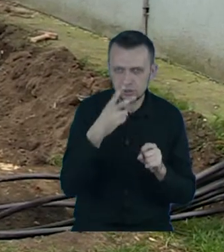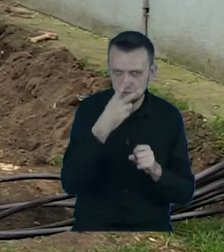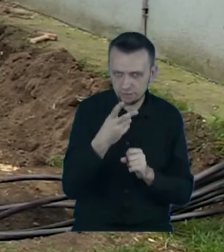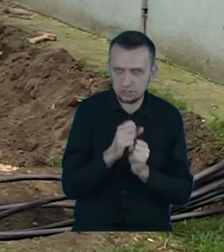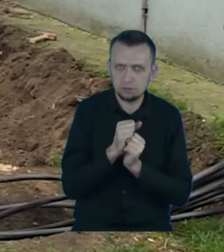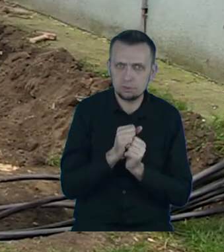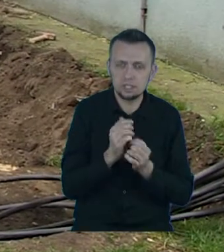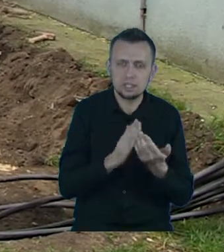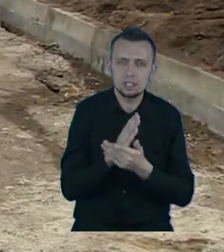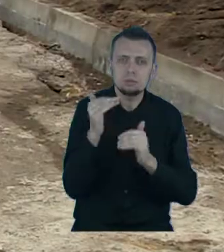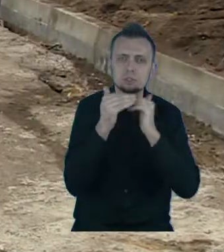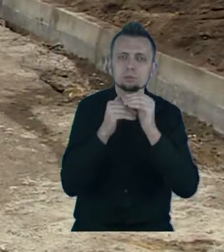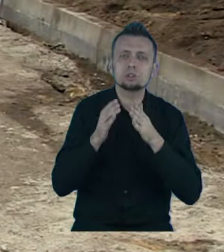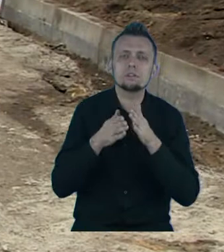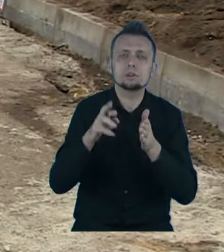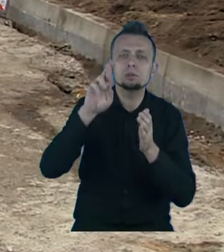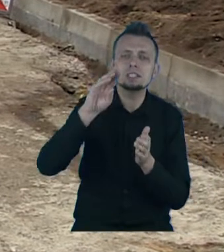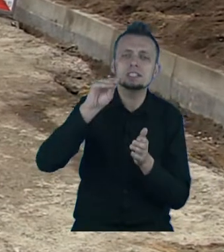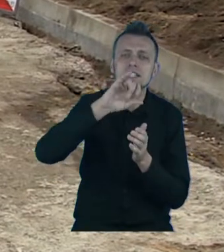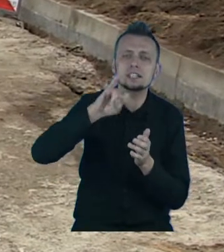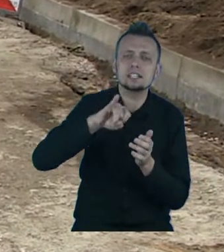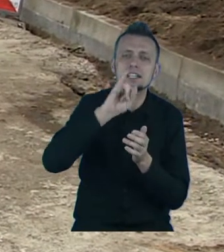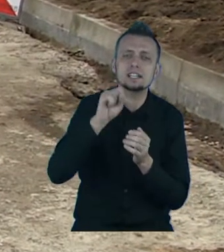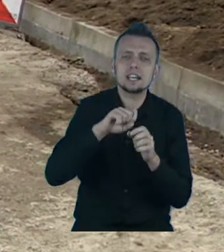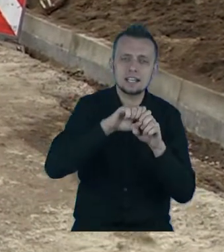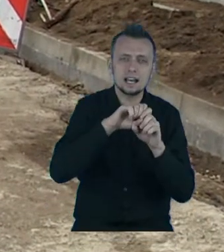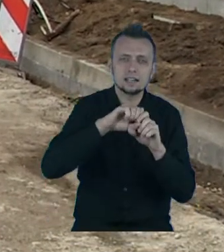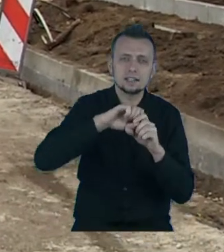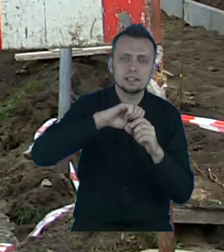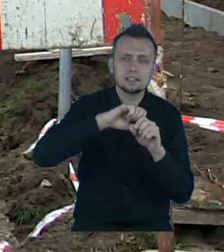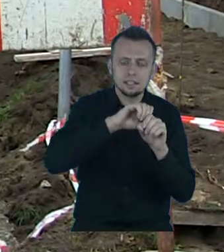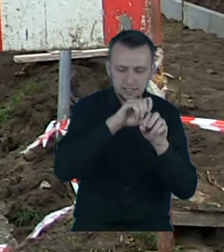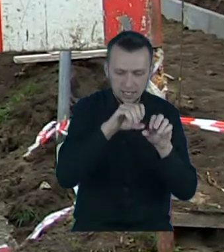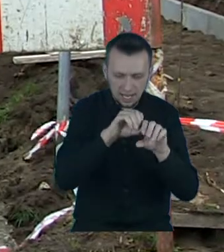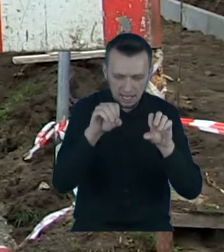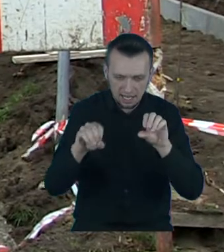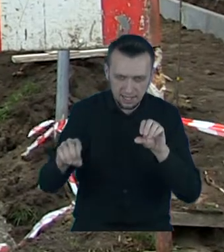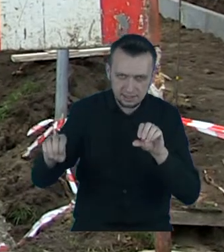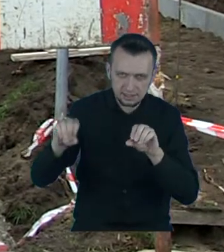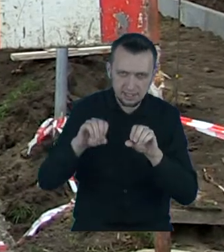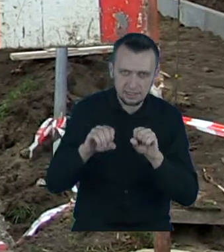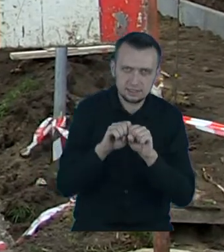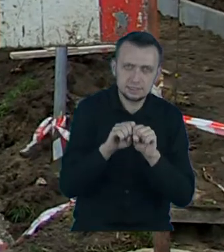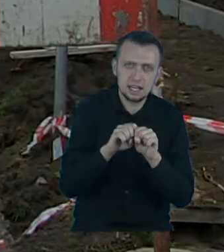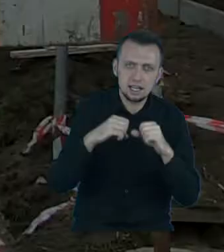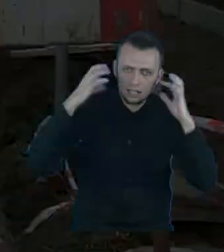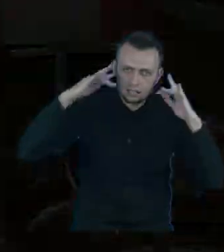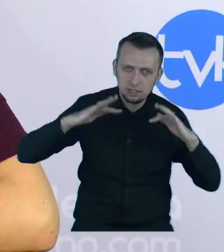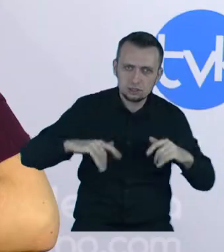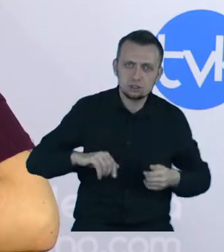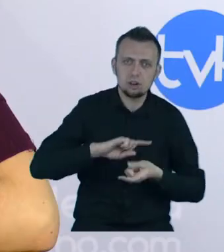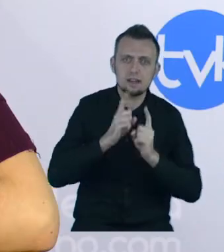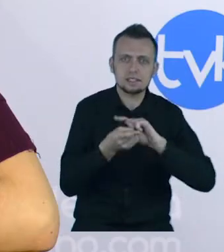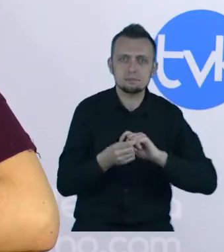przebudowy ulicy Reja wykonywana jest kanalizacja deszczowa, wymiana chodników, oświetlenie uliczne oraz nowa nawierzchnia jezdni.